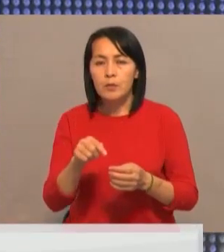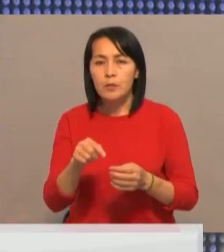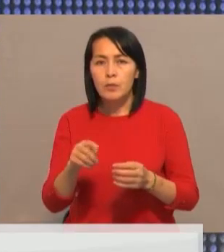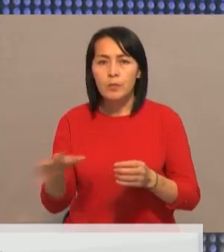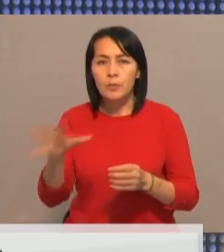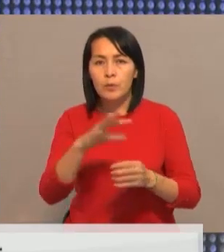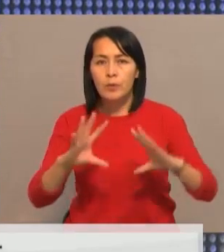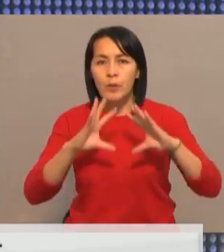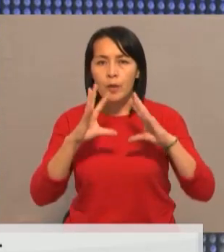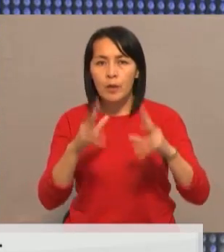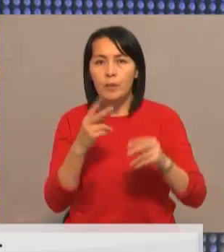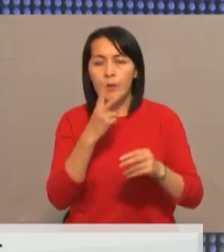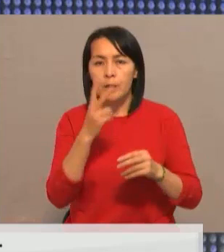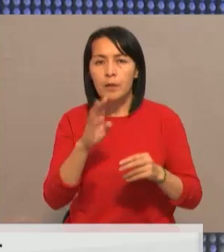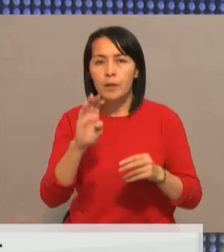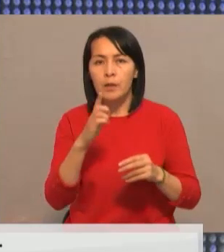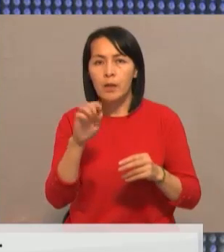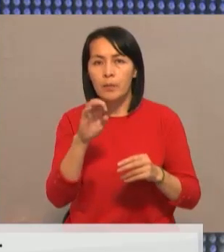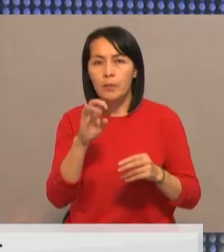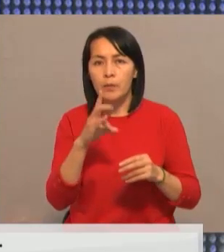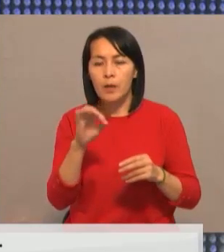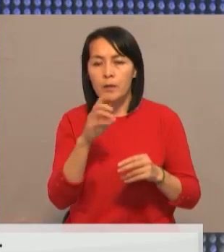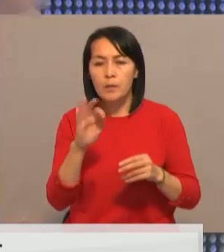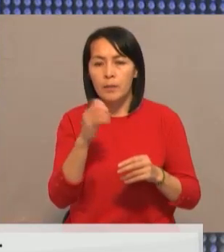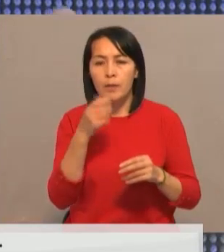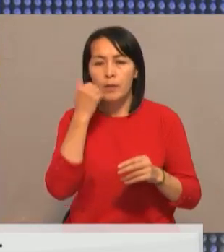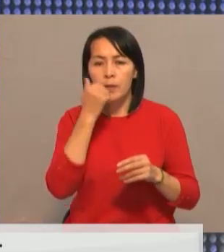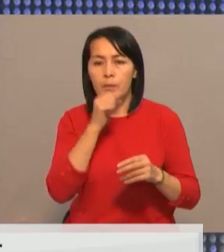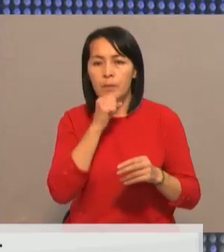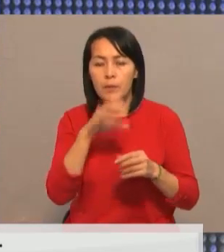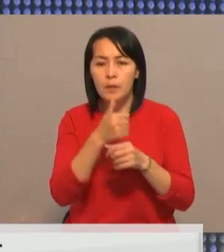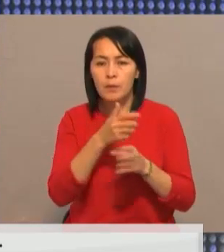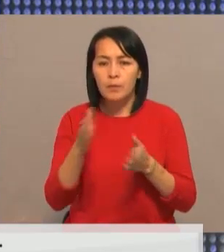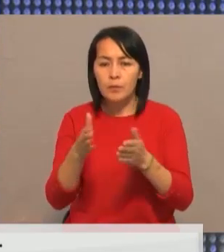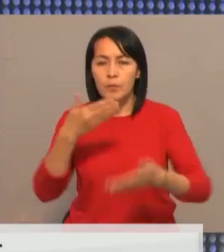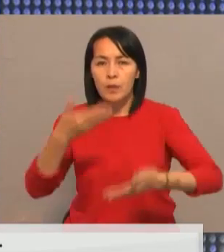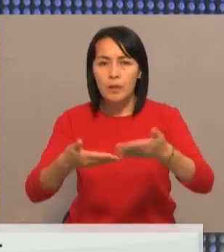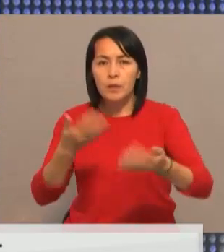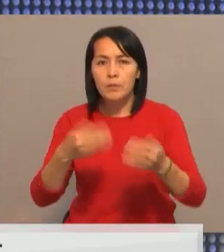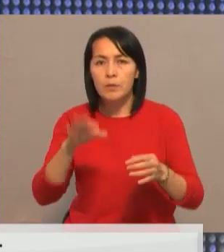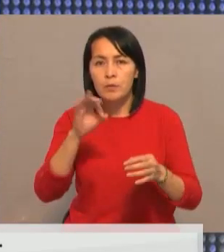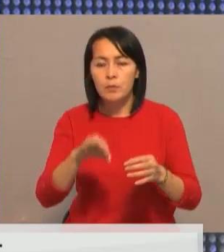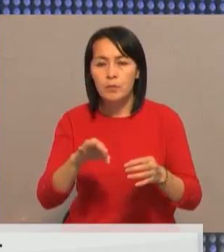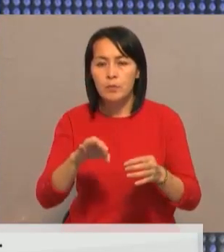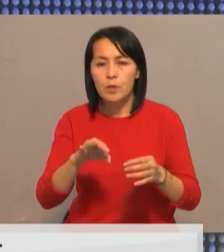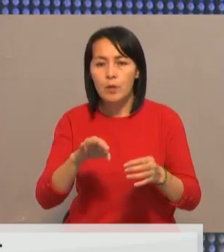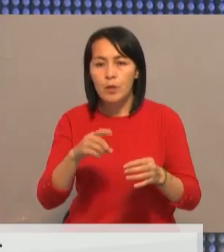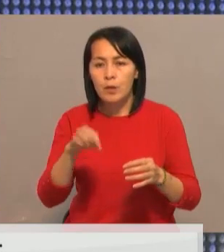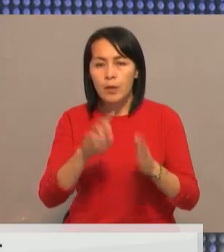дүниеге тараған Әбу Насыр әл-Фараби бабамыздың негізгі жолы, негізгі қадамы осы оқсыздан